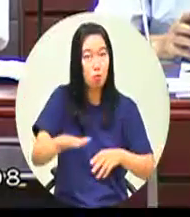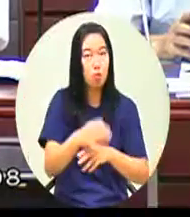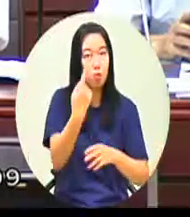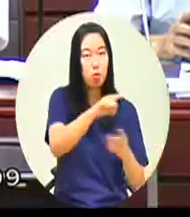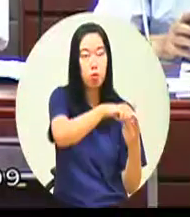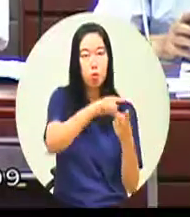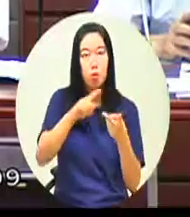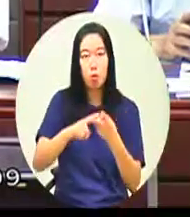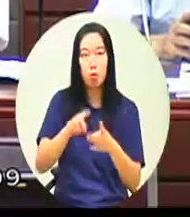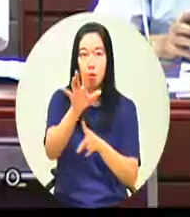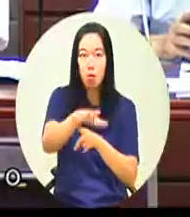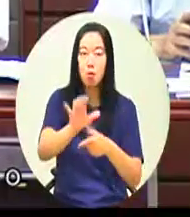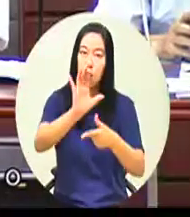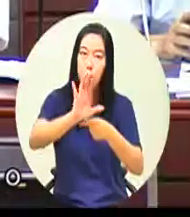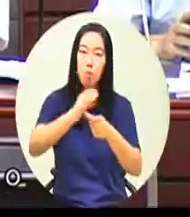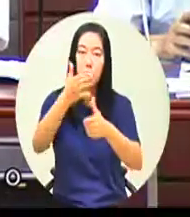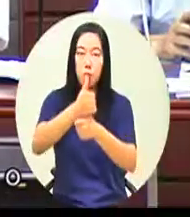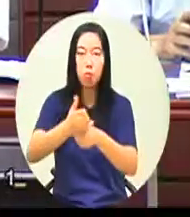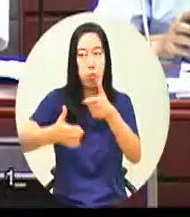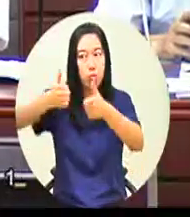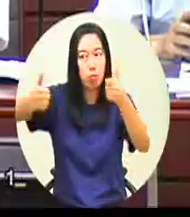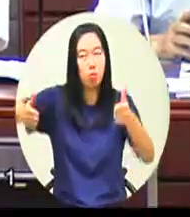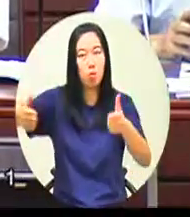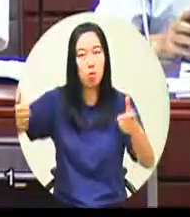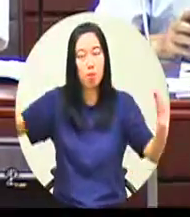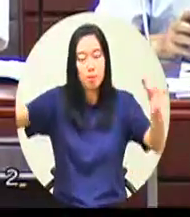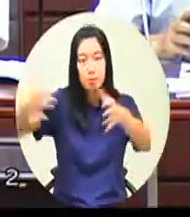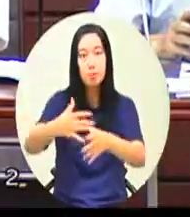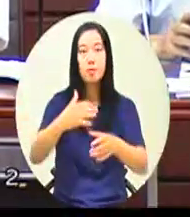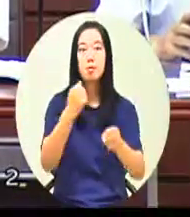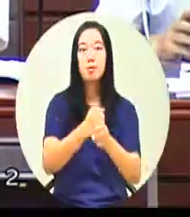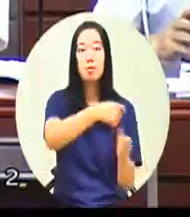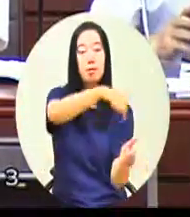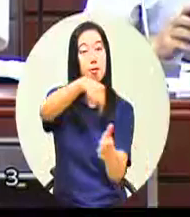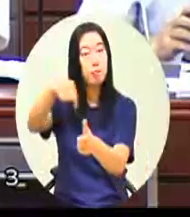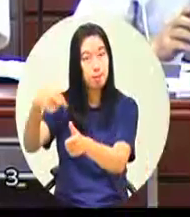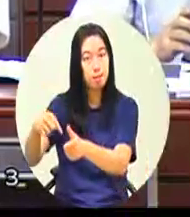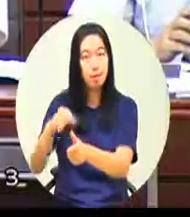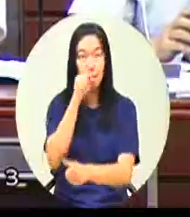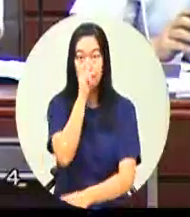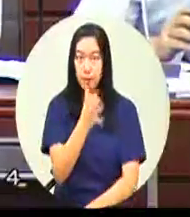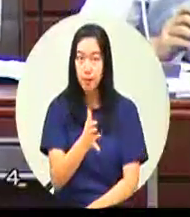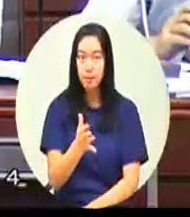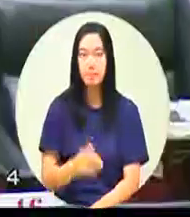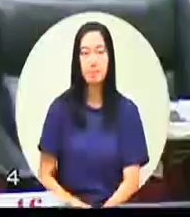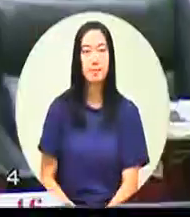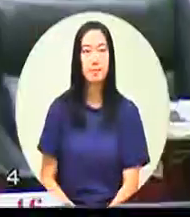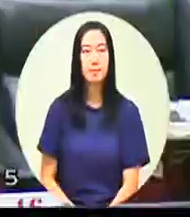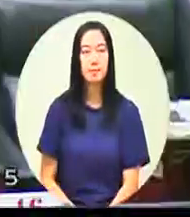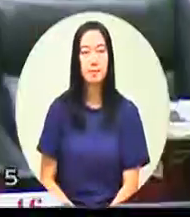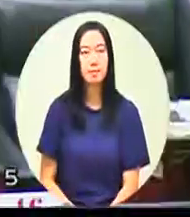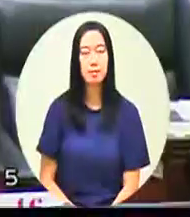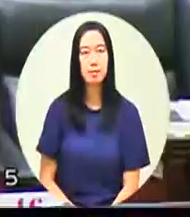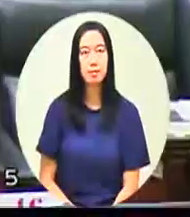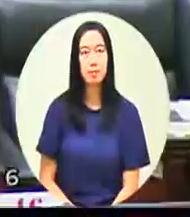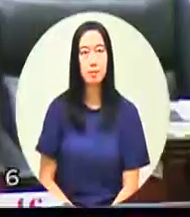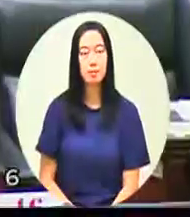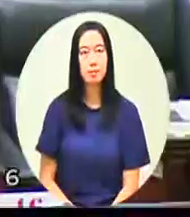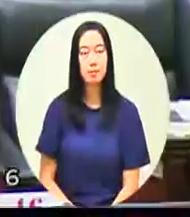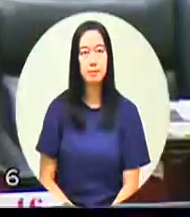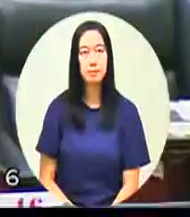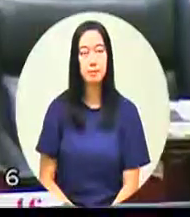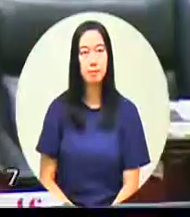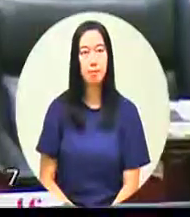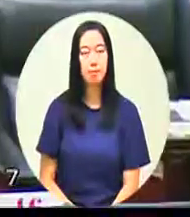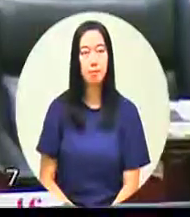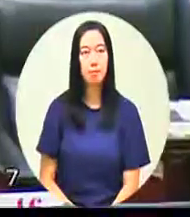个农粮署的长官来遮含大家一个教育，安尼好不好？哦，好，谢谢。 好，谢谢局长。啊，